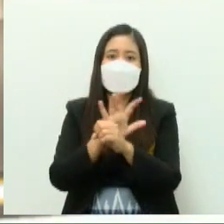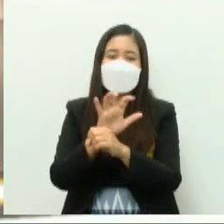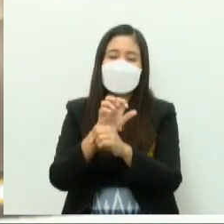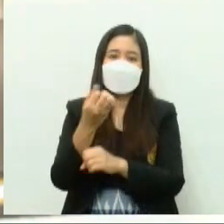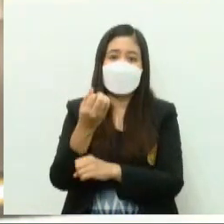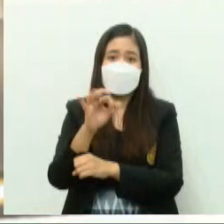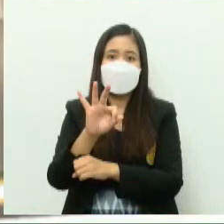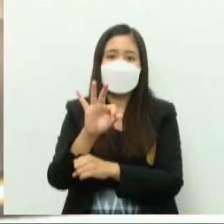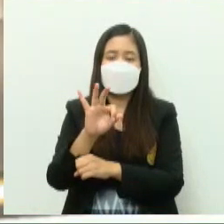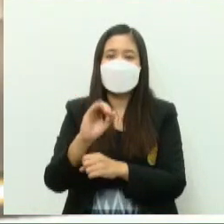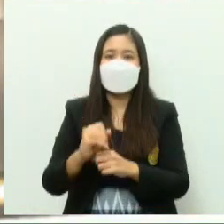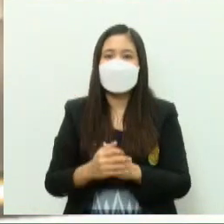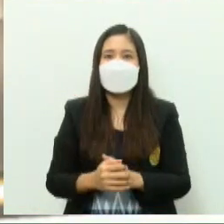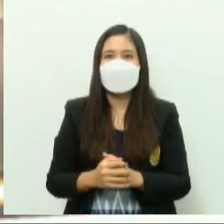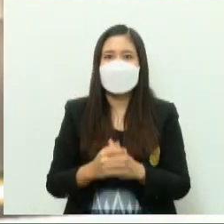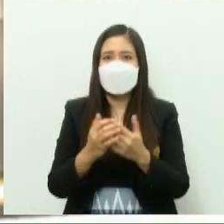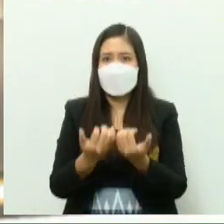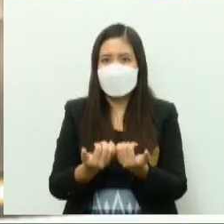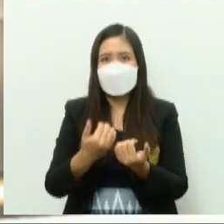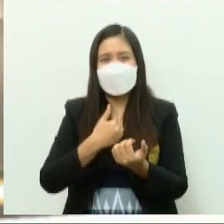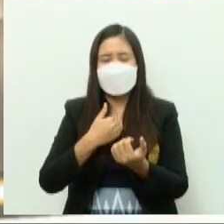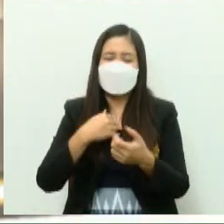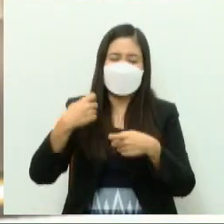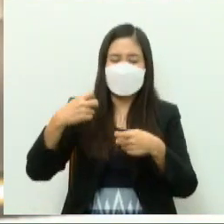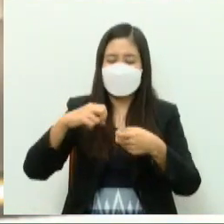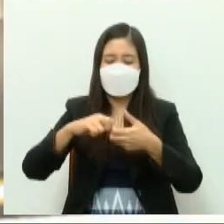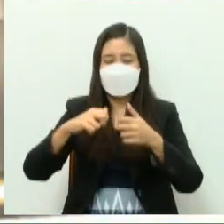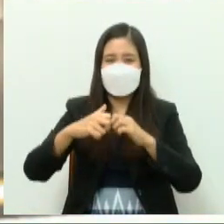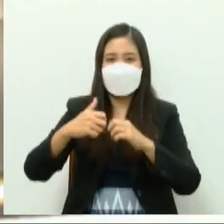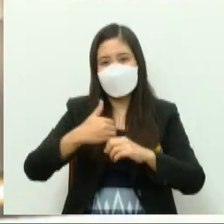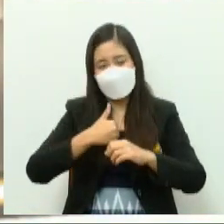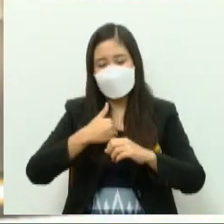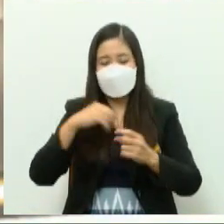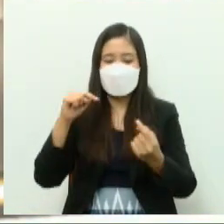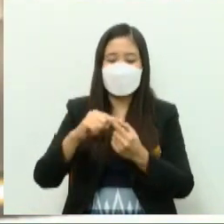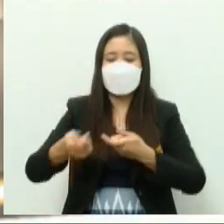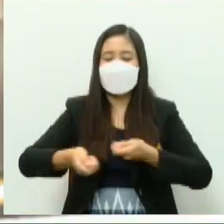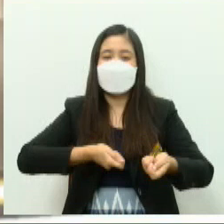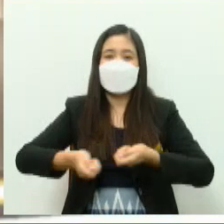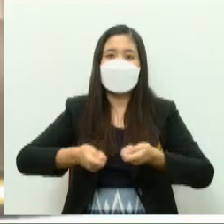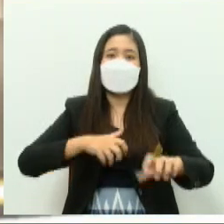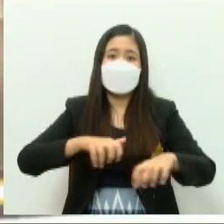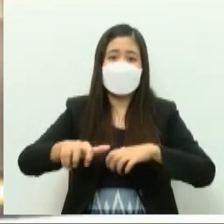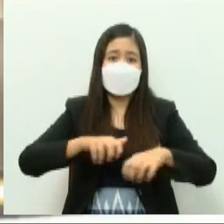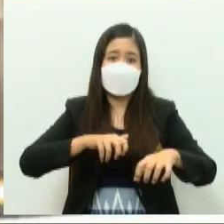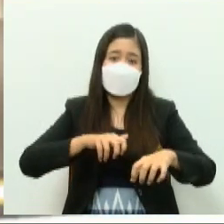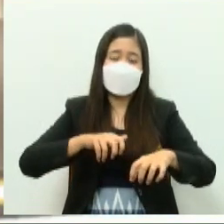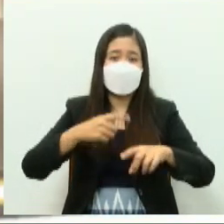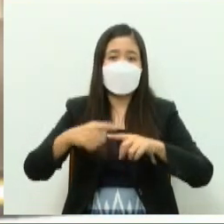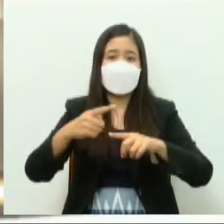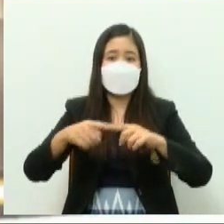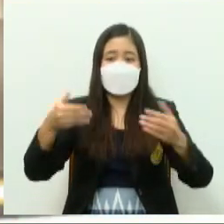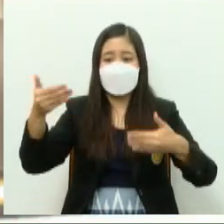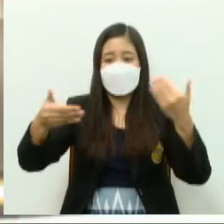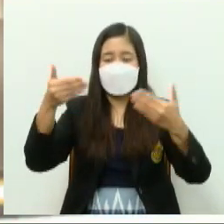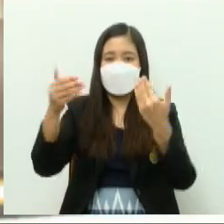ด19นะครับซึ่งก็จะมีความยุ่งยากไม่ว่าจะเป็นเรื่องการบริหารจัดการเรื่องของการจัดกิจกรรมการเรียน